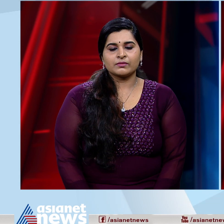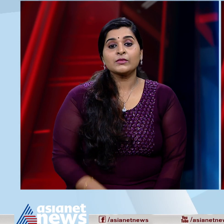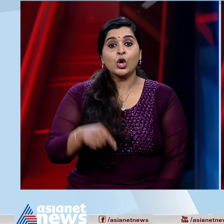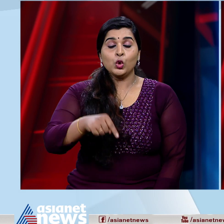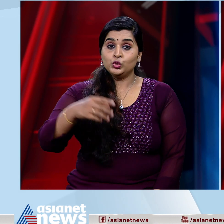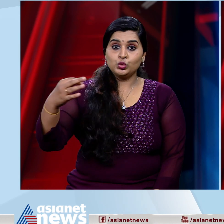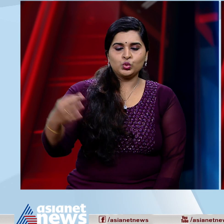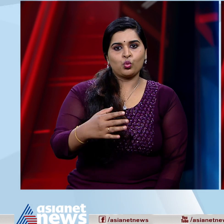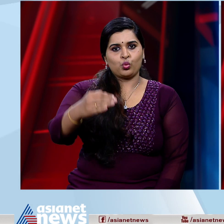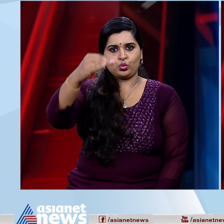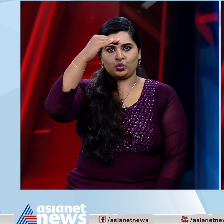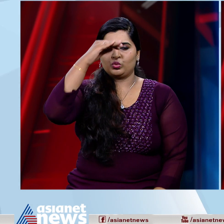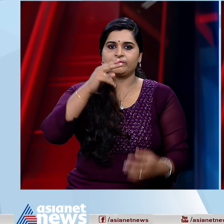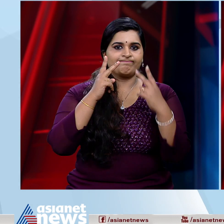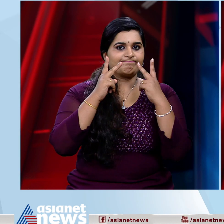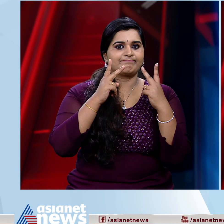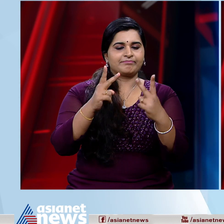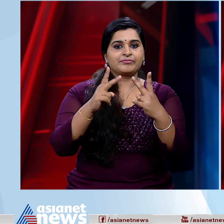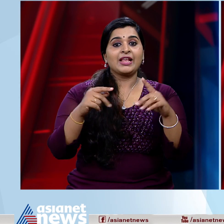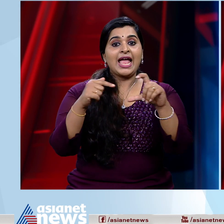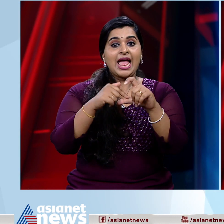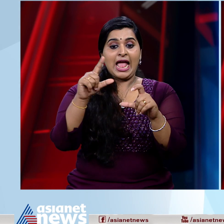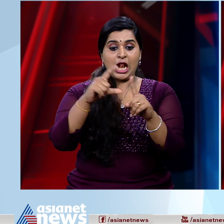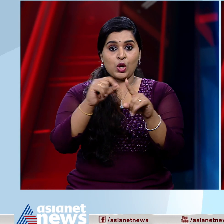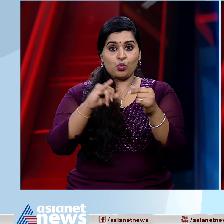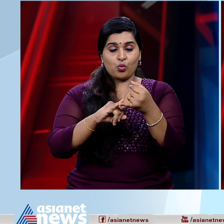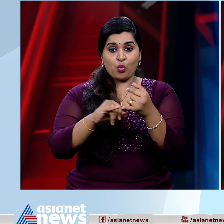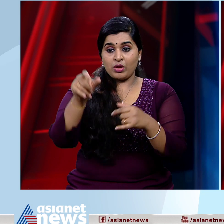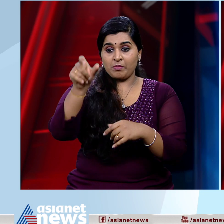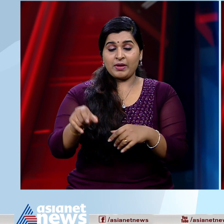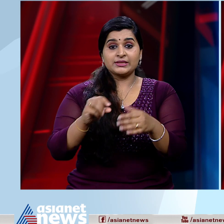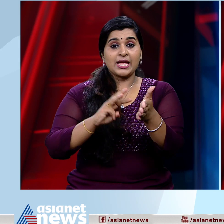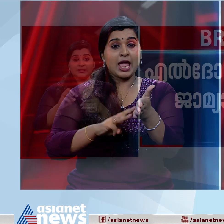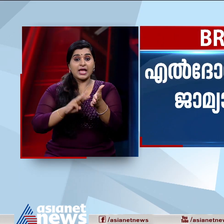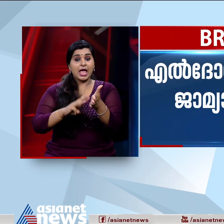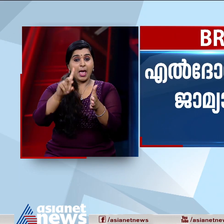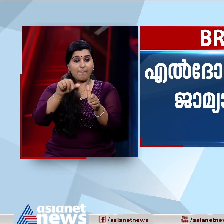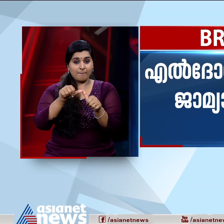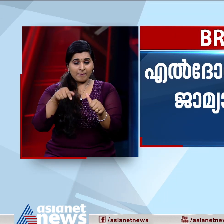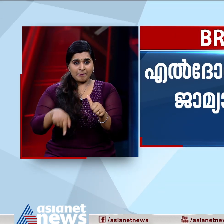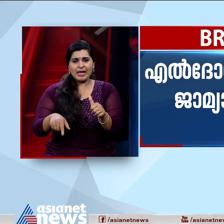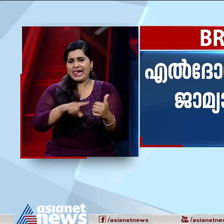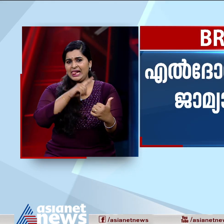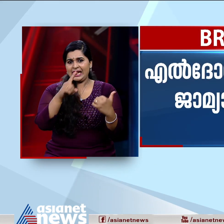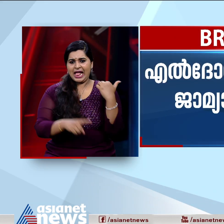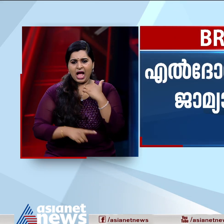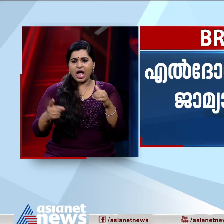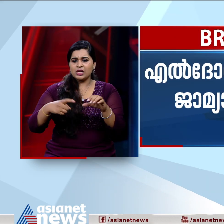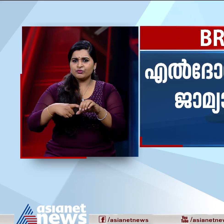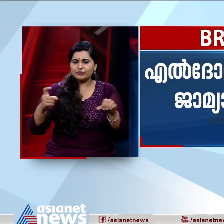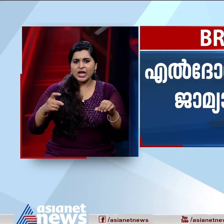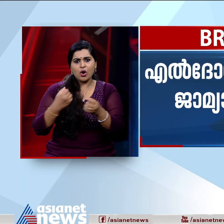ഇപ്പോൾ വരുന്ന മറ്റൊരു വാർത്തയിലേക്ക് പോവുകയാണ്. എൽദോസ് കുന്നപ്പള്ളിന്റെ മുൻകൂർ ജാമ്യാപേക്ഷയിൽ ഇന്ന് വിധിയില്ല. ഈ മാസം 20-ന് വിധി പറയാമെന്ന്